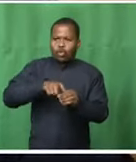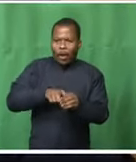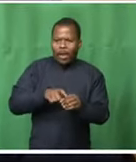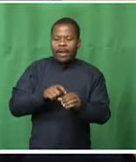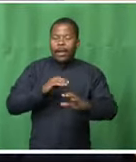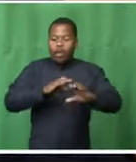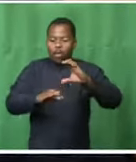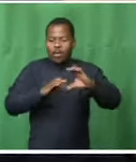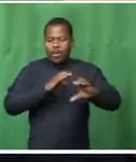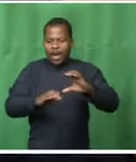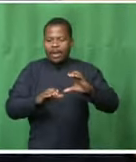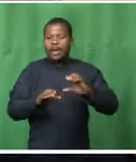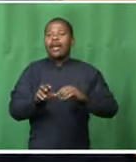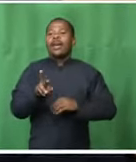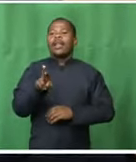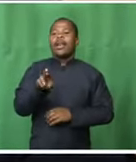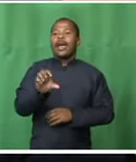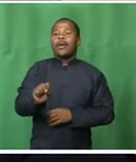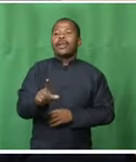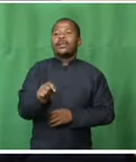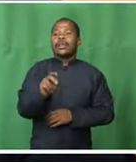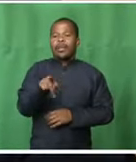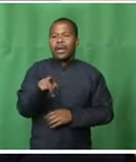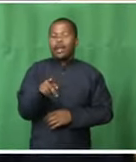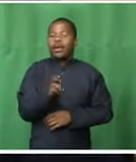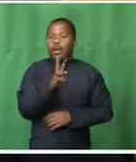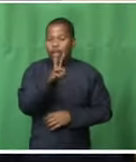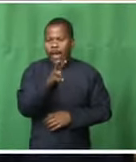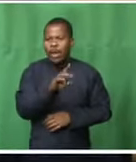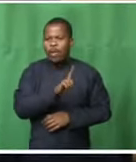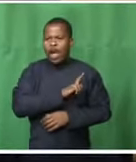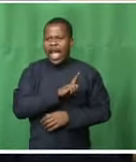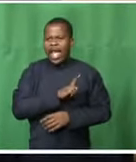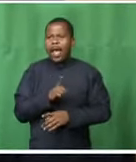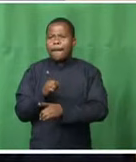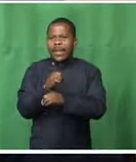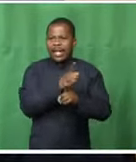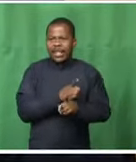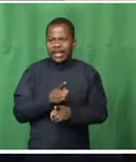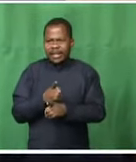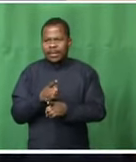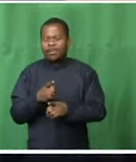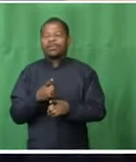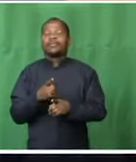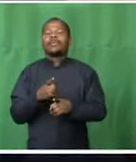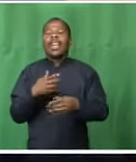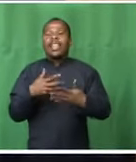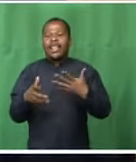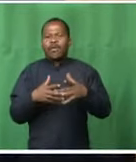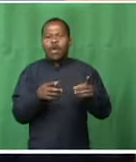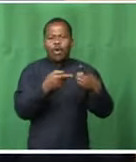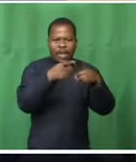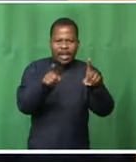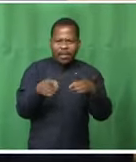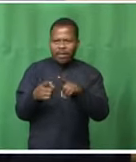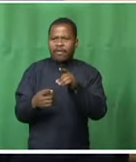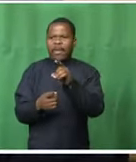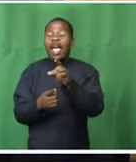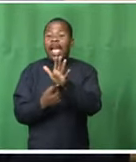RSTP babukusane ukuthi banga producer njani ema components kwakhadini kulifana